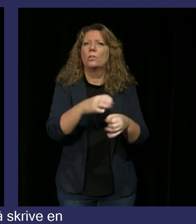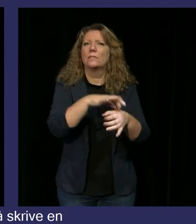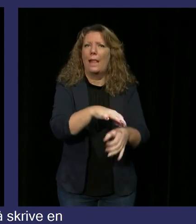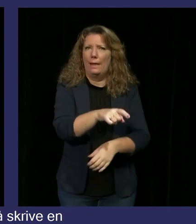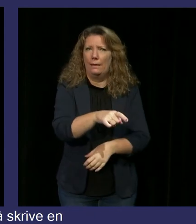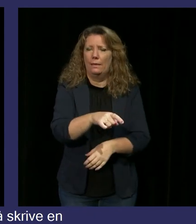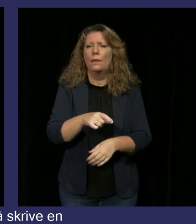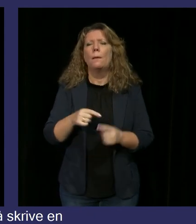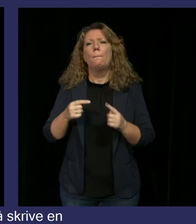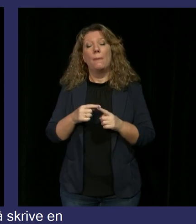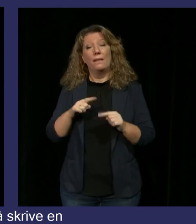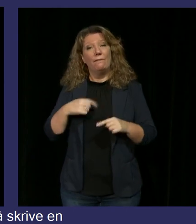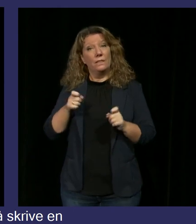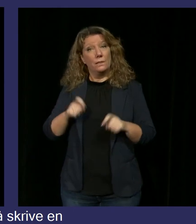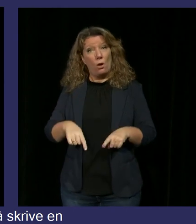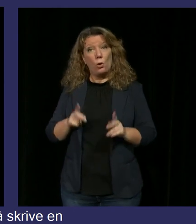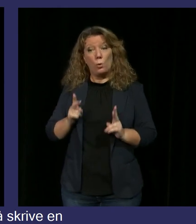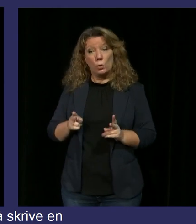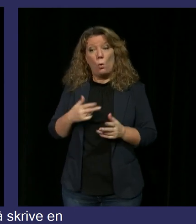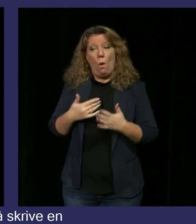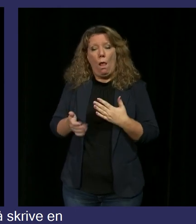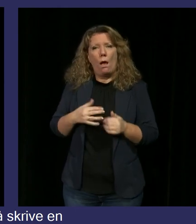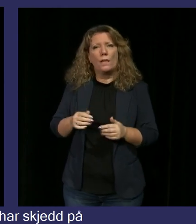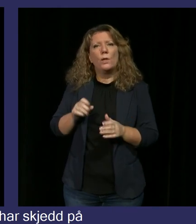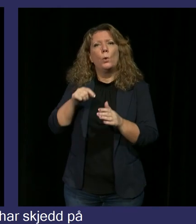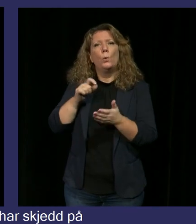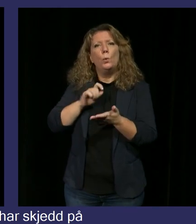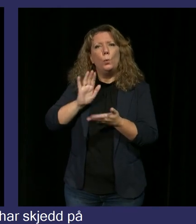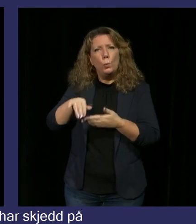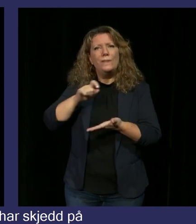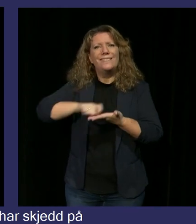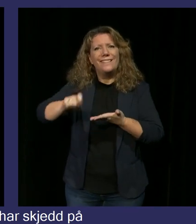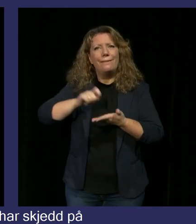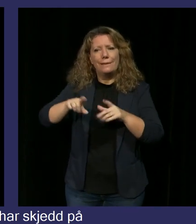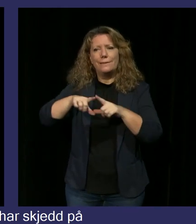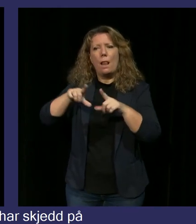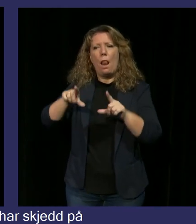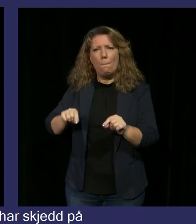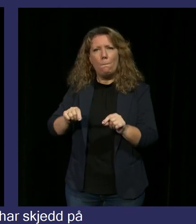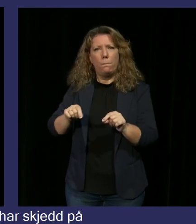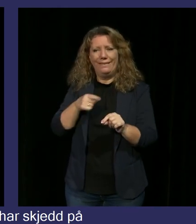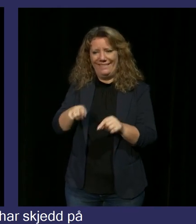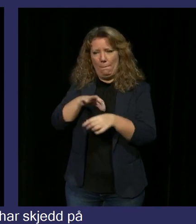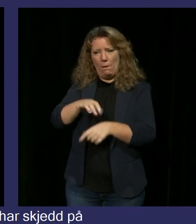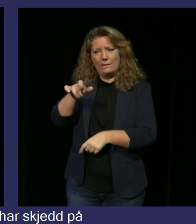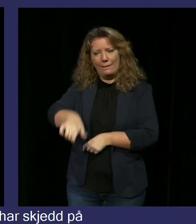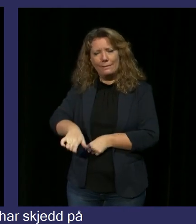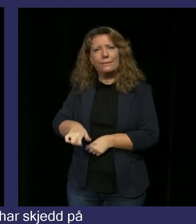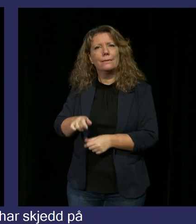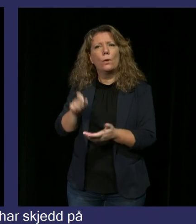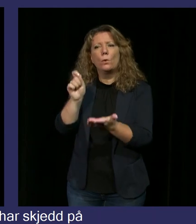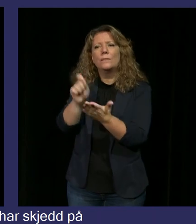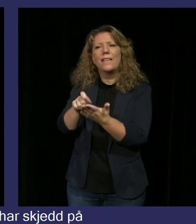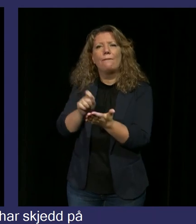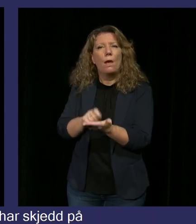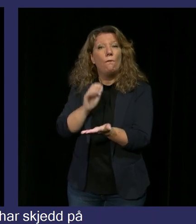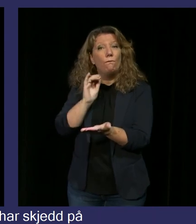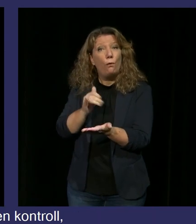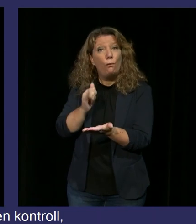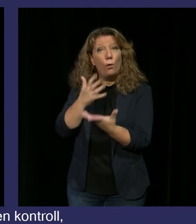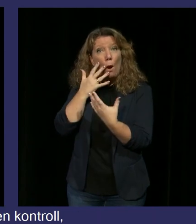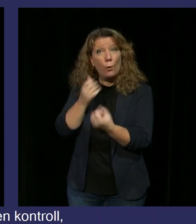en sånn utskrivingslapp til pasienten, hvor det sto hvorfor du har vært på sykehus, hva har skjedd på sykehuset, og hva planen videre